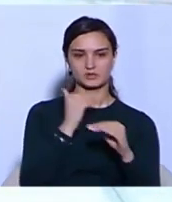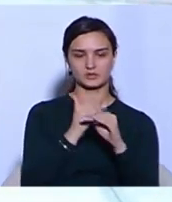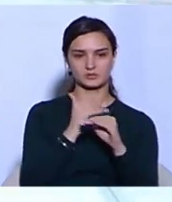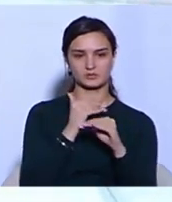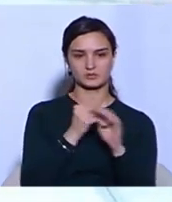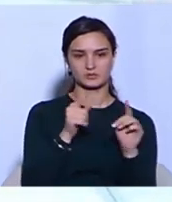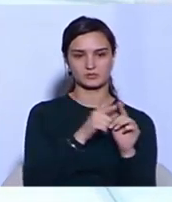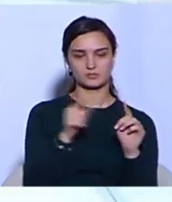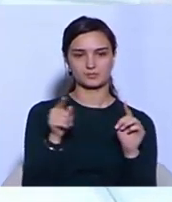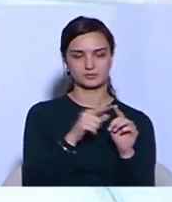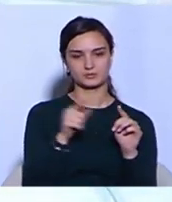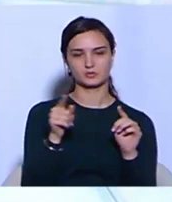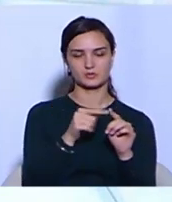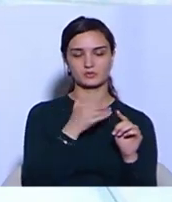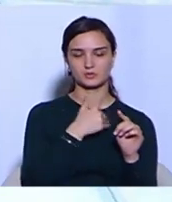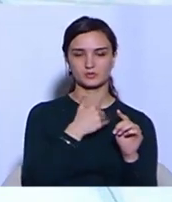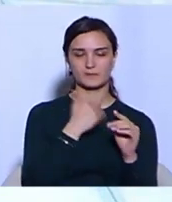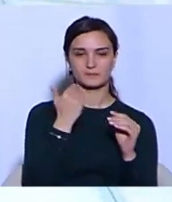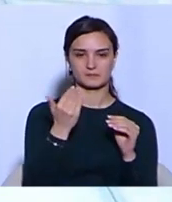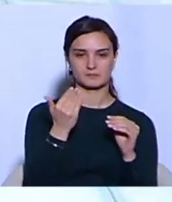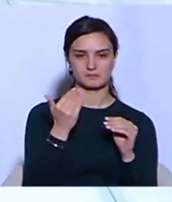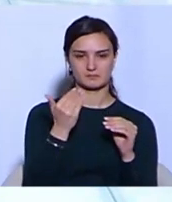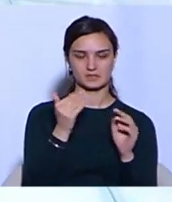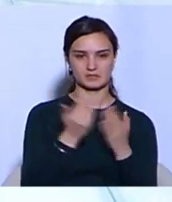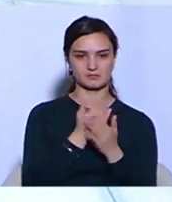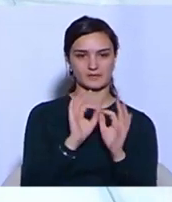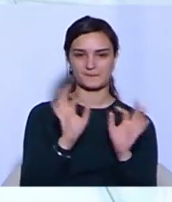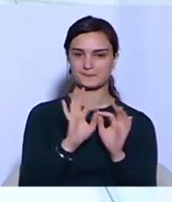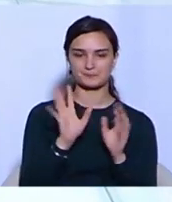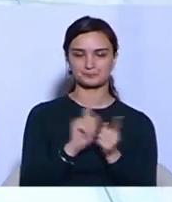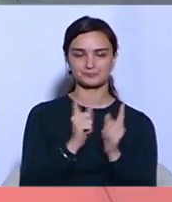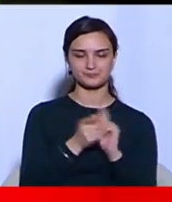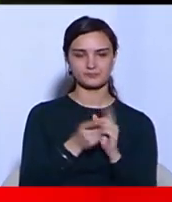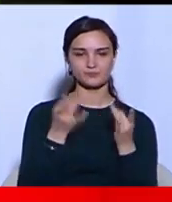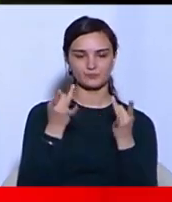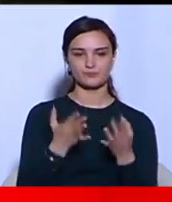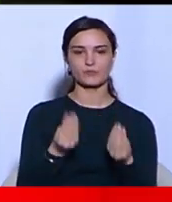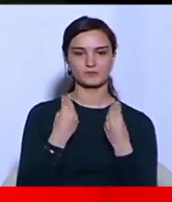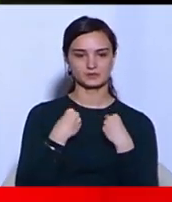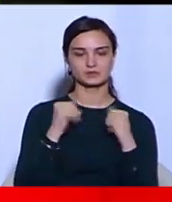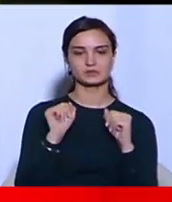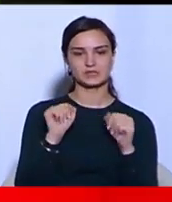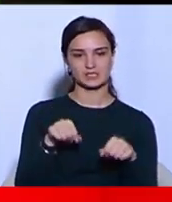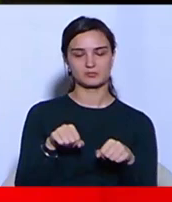თანატოლებს შორის გვინდოდა მისი გამორჩევა. არა. ჩვენ უბრალოდ მოგვეცა შესაძლებლობა, რომ